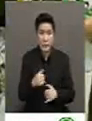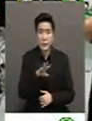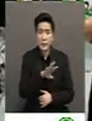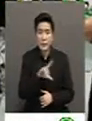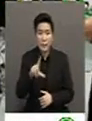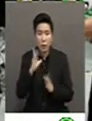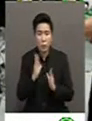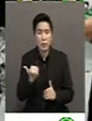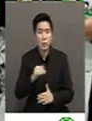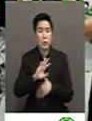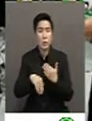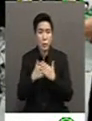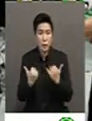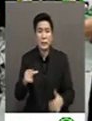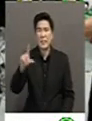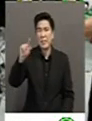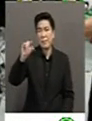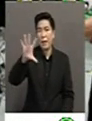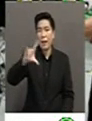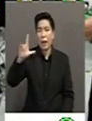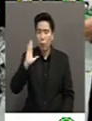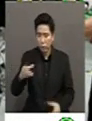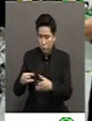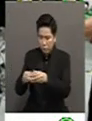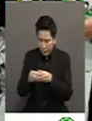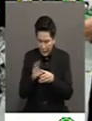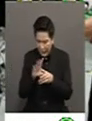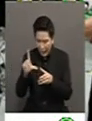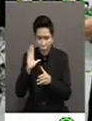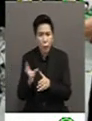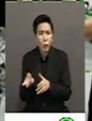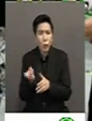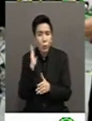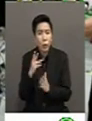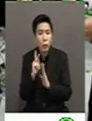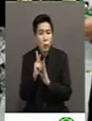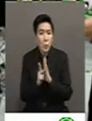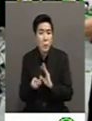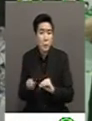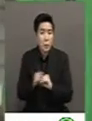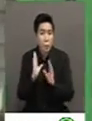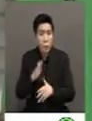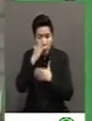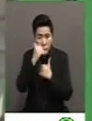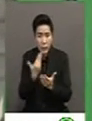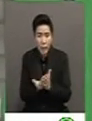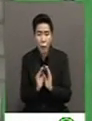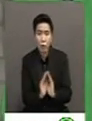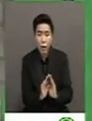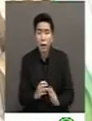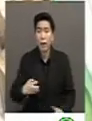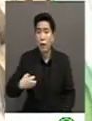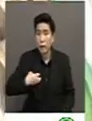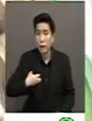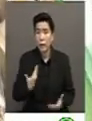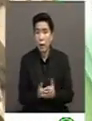จากที่มีทั้งหมดประมาณ 25ล้านคนก็ต้องรอดูกันนะครับว่าการปรับเพิ่มเงื่อนไขในครั้งนี้น่าจะจูงใจนะครับให้คนไทย